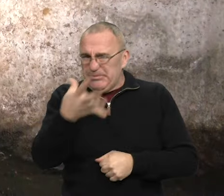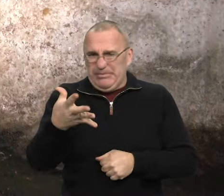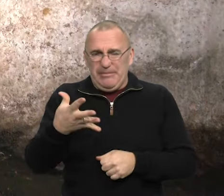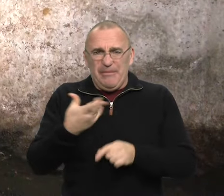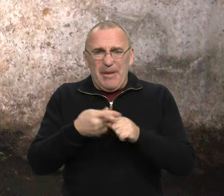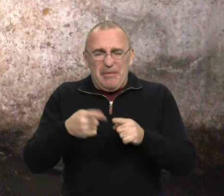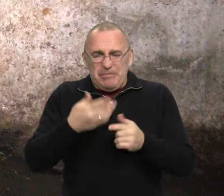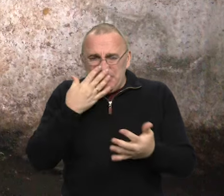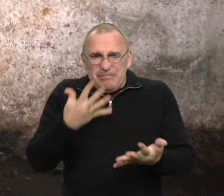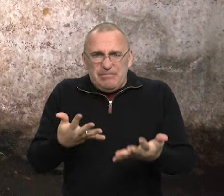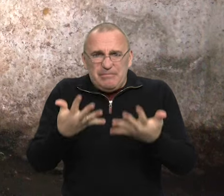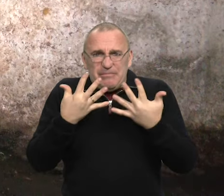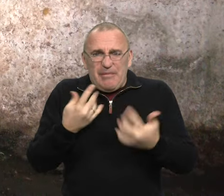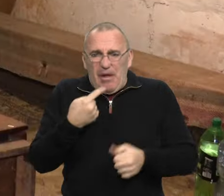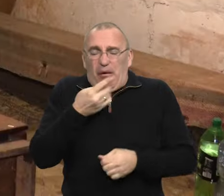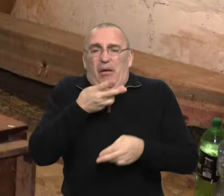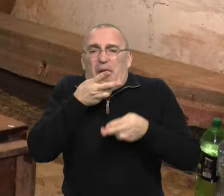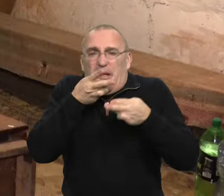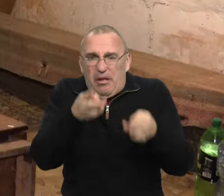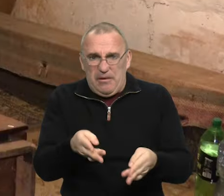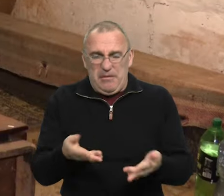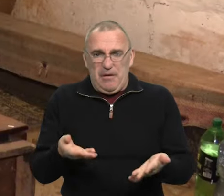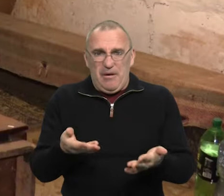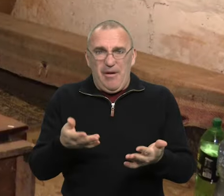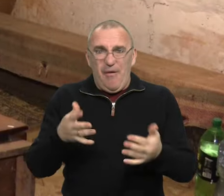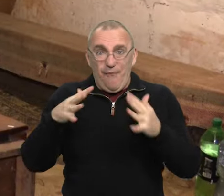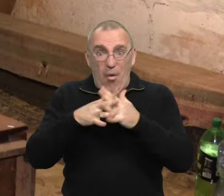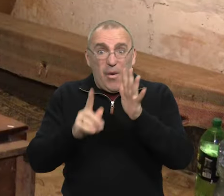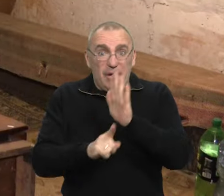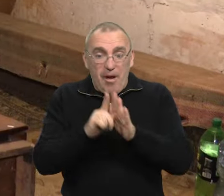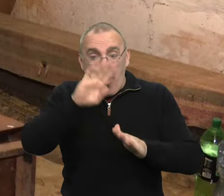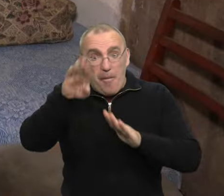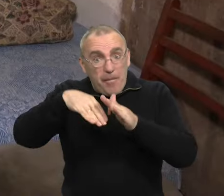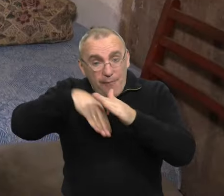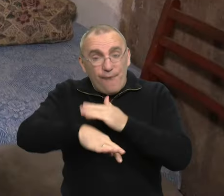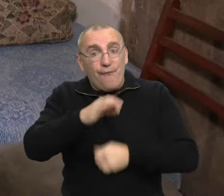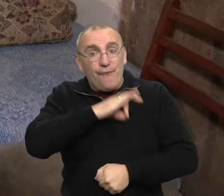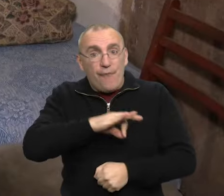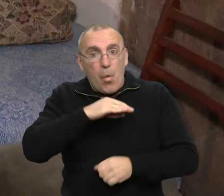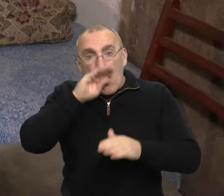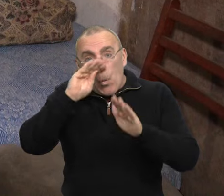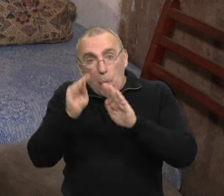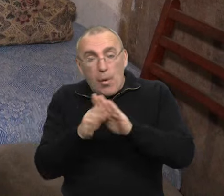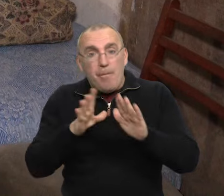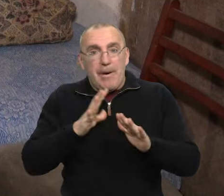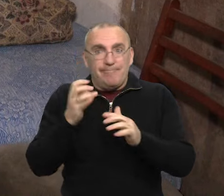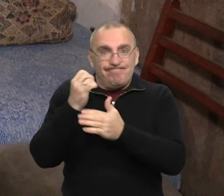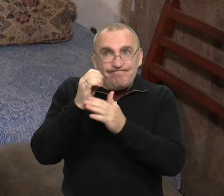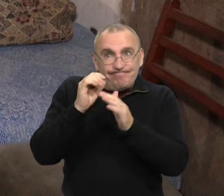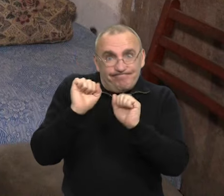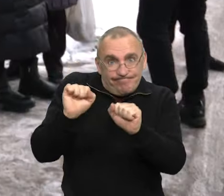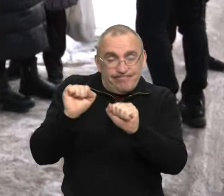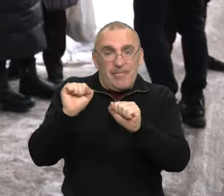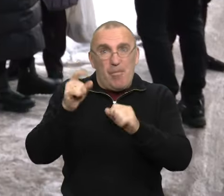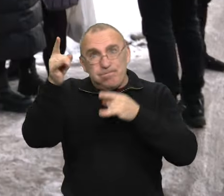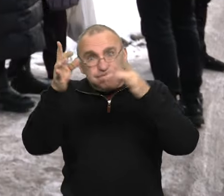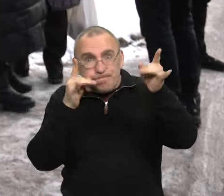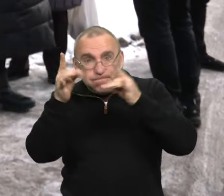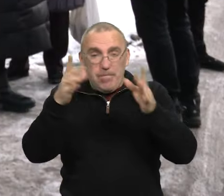постоянно підтя до рвотних рефлексів спочатку повномасштабної війни підвал використовували як укриття щоб берегтись від уламків під час